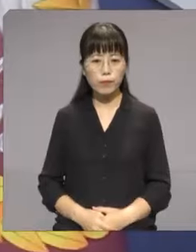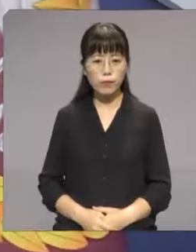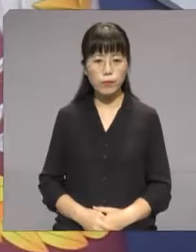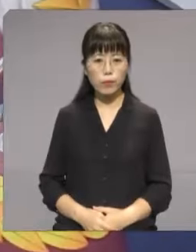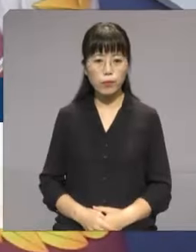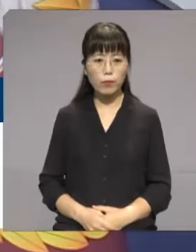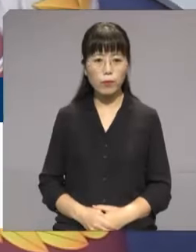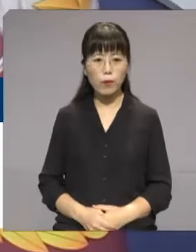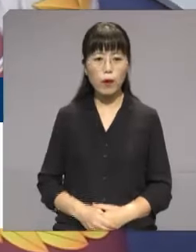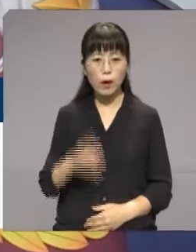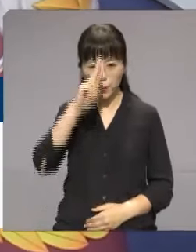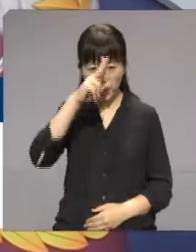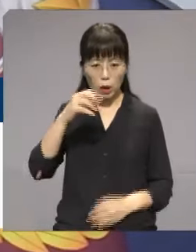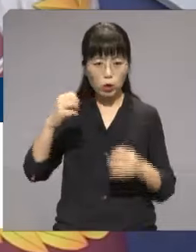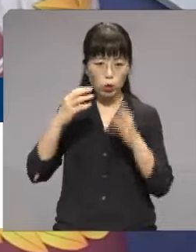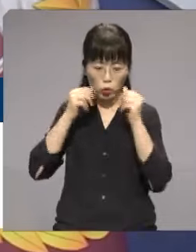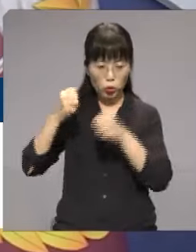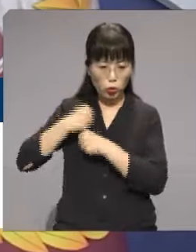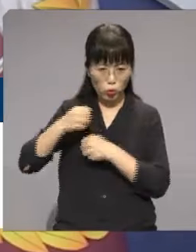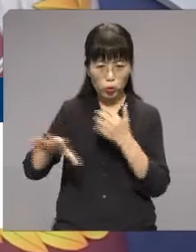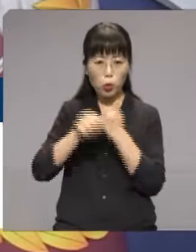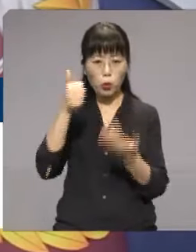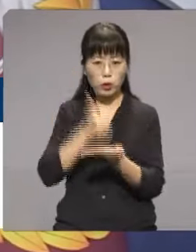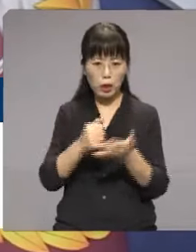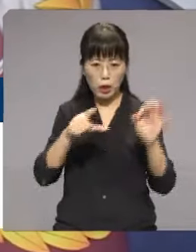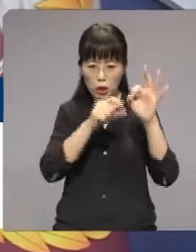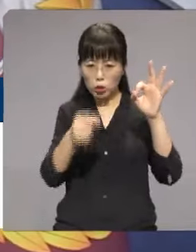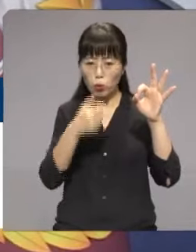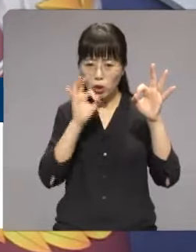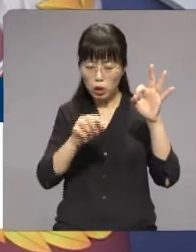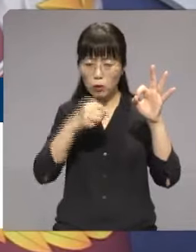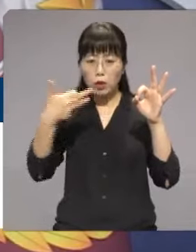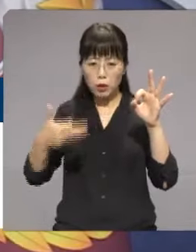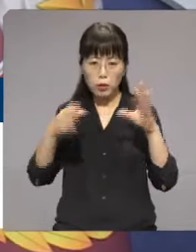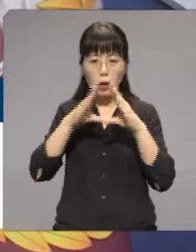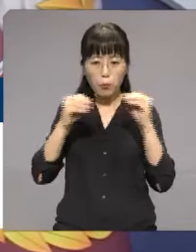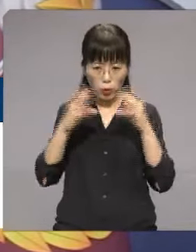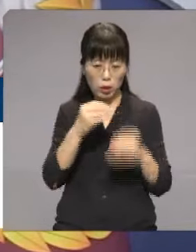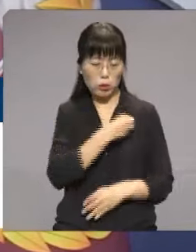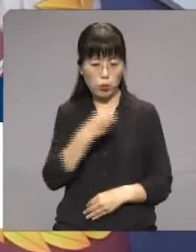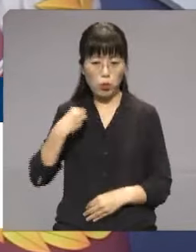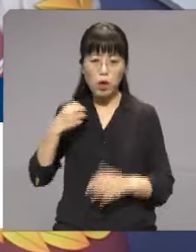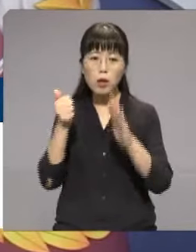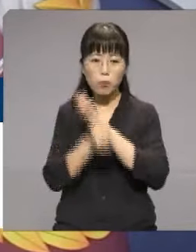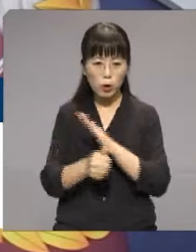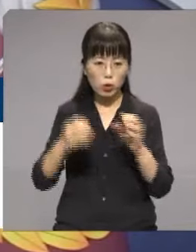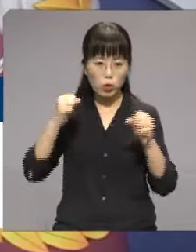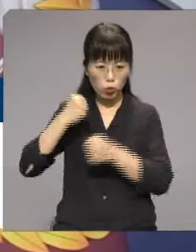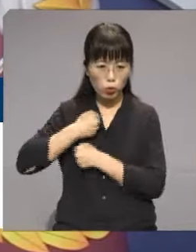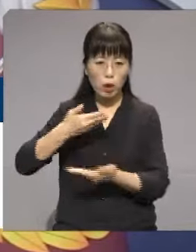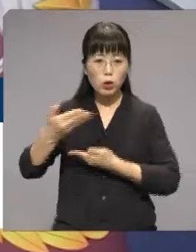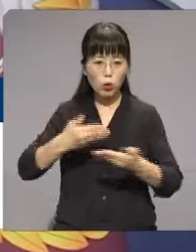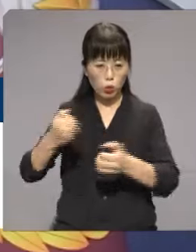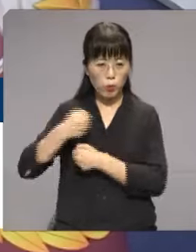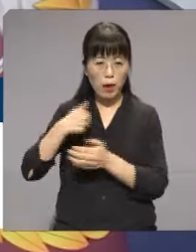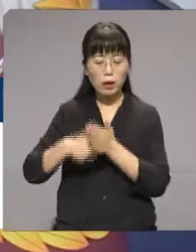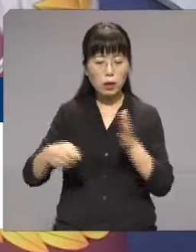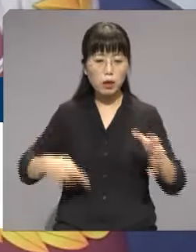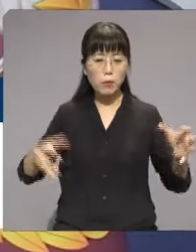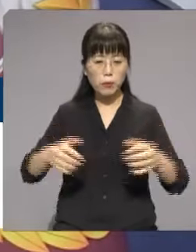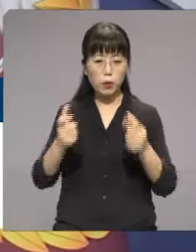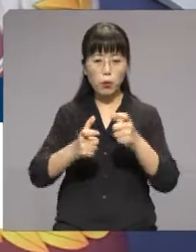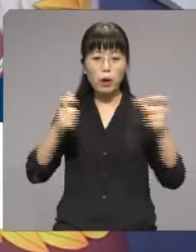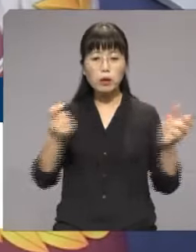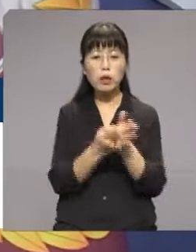박한수 육군참모총장은 지난 10일부터 18일까지 폴란드와 루마니아를 방문해 군사교류와 방산협력 확대를